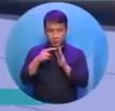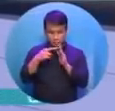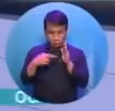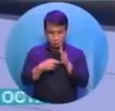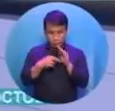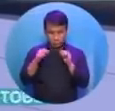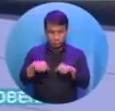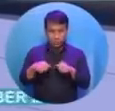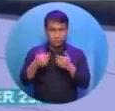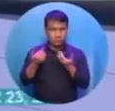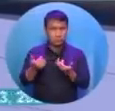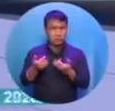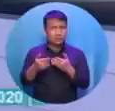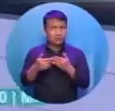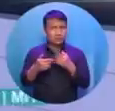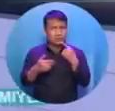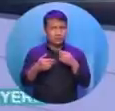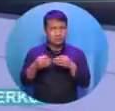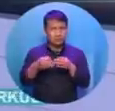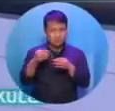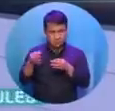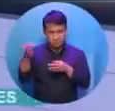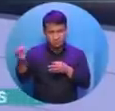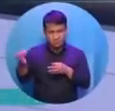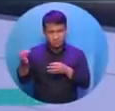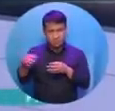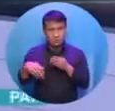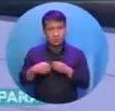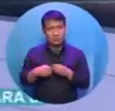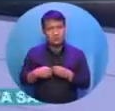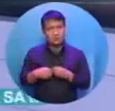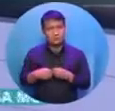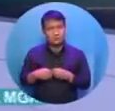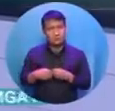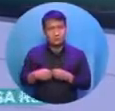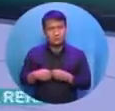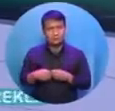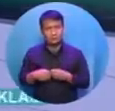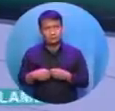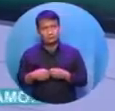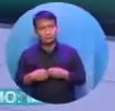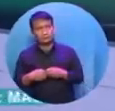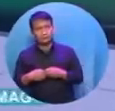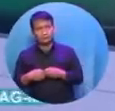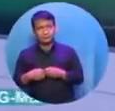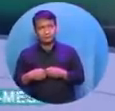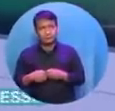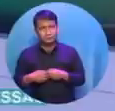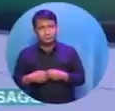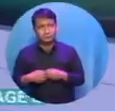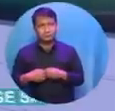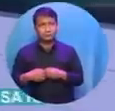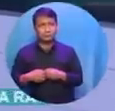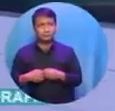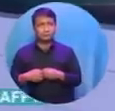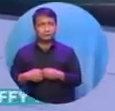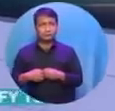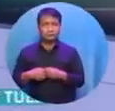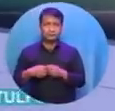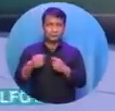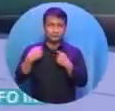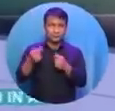for the second time. Usually, we move on to another case or another videos na pinadala sa amin. Okay? Pero